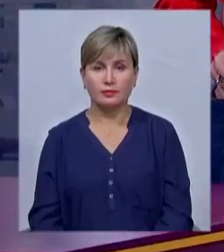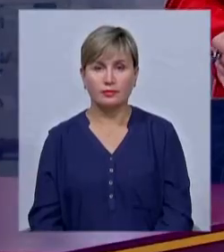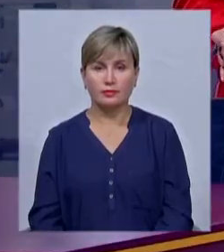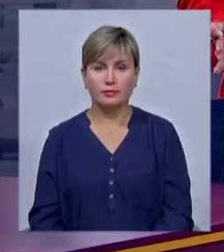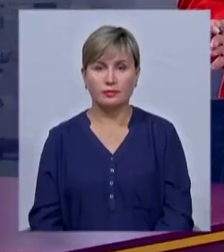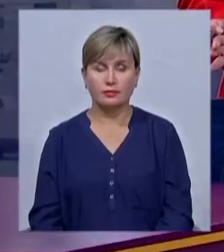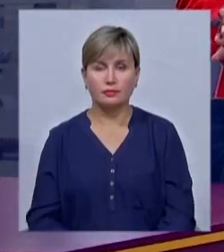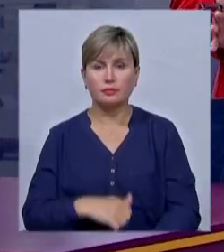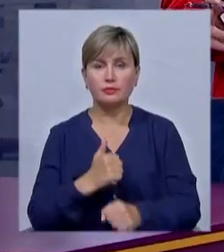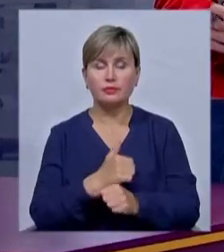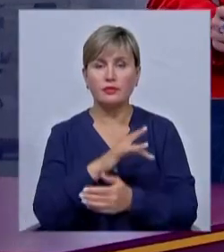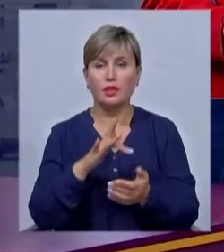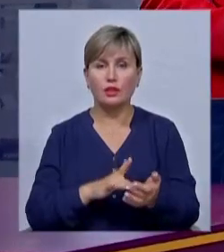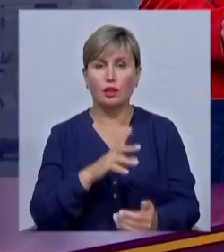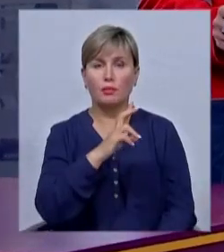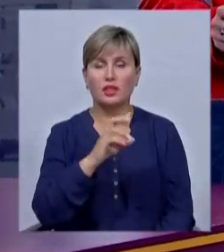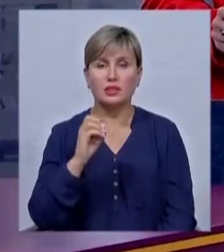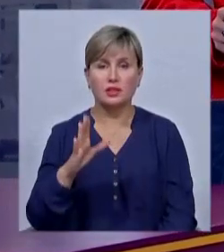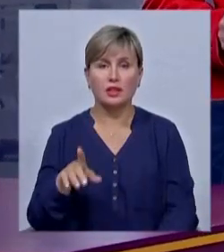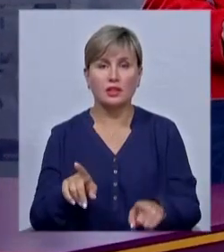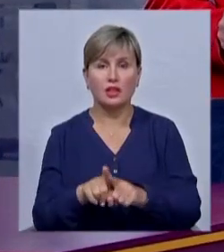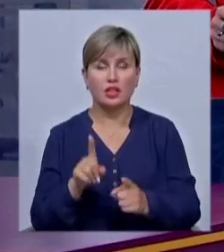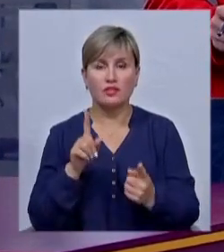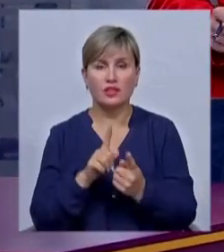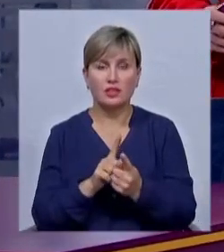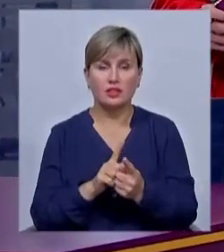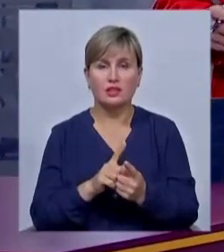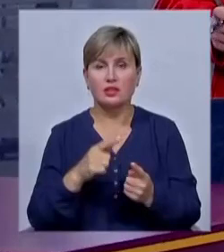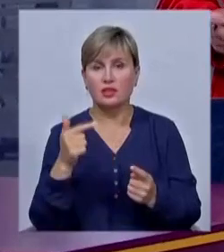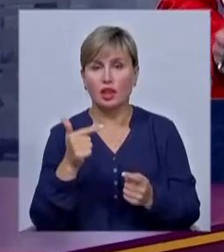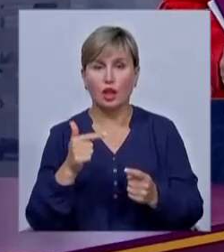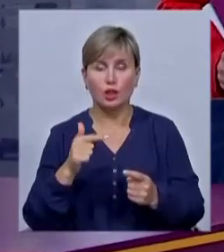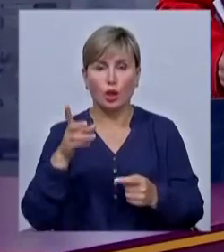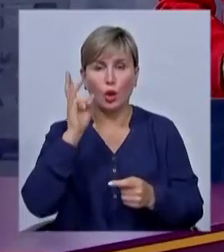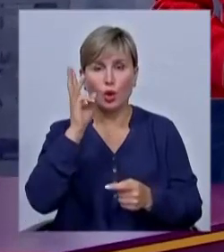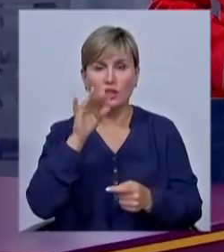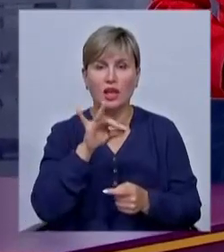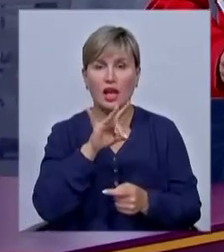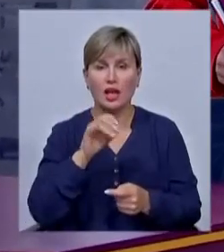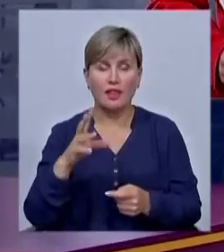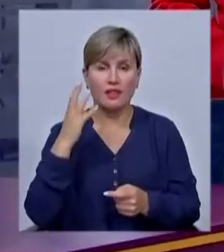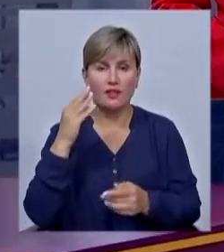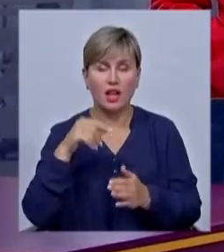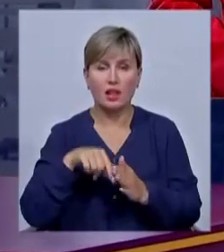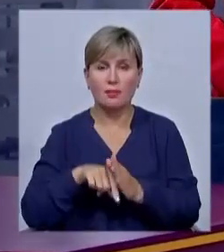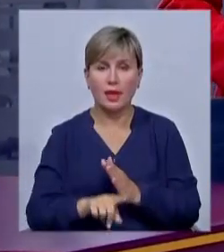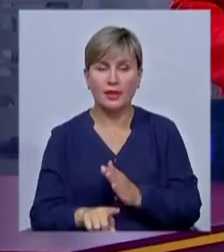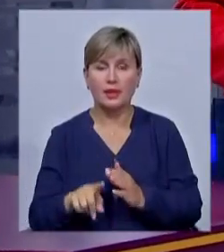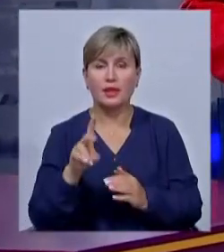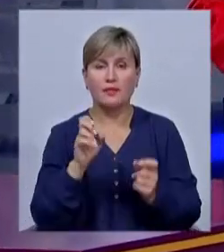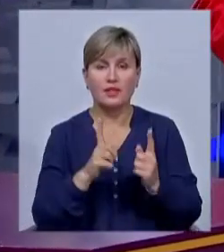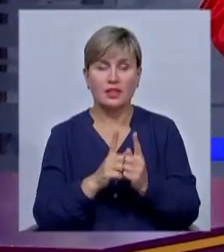глава мегаполиса бакытжан сагинтаев также встретился с генконсул консулом ирана в алматы мог сыном погони на